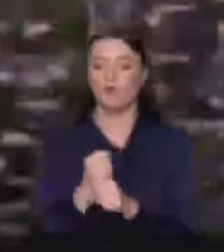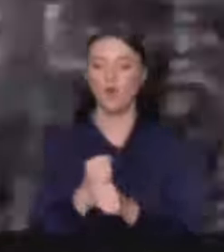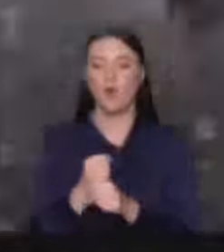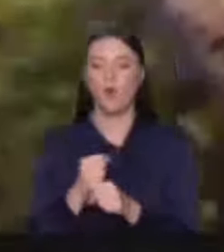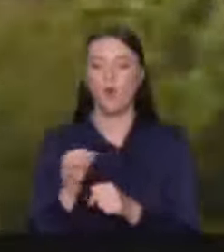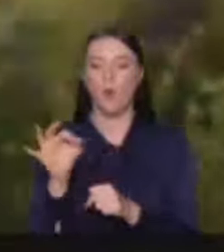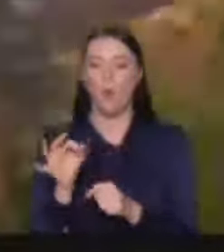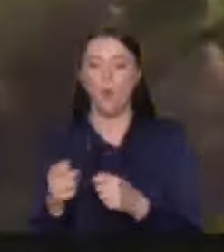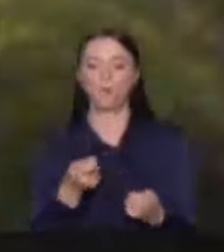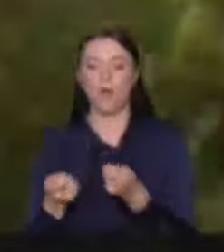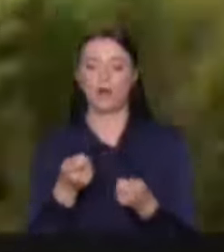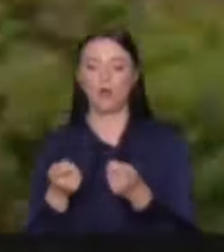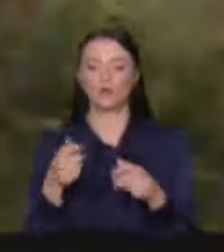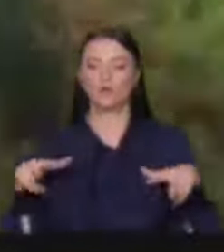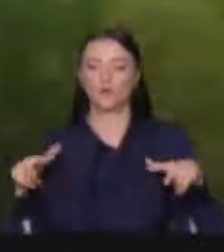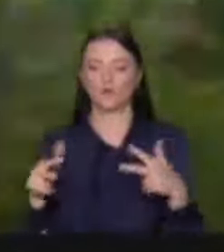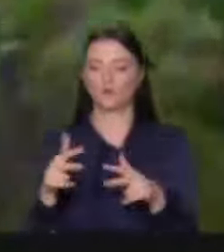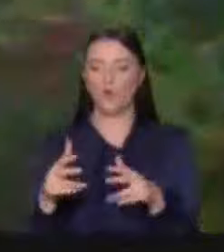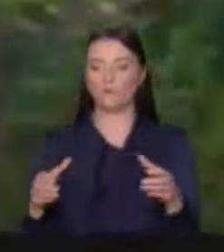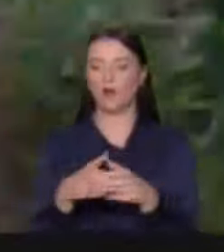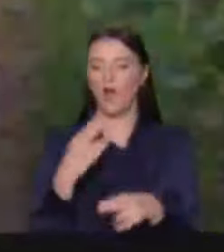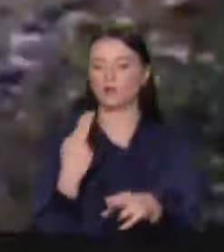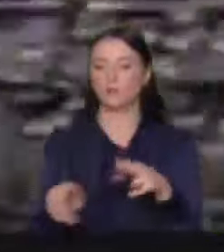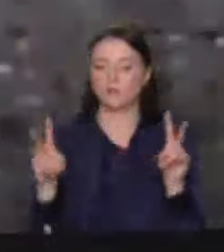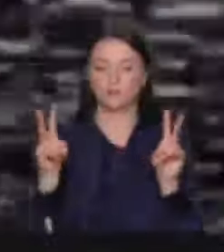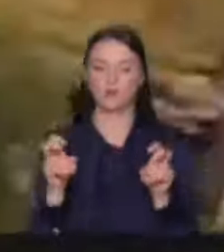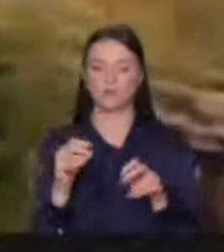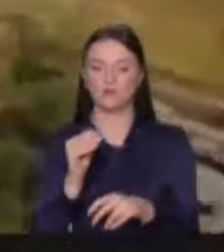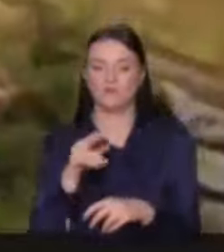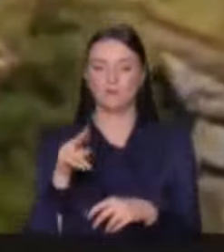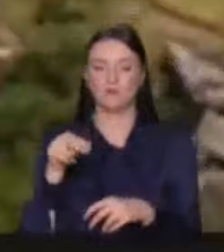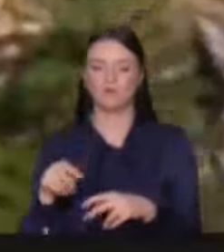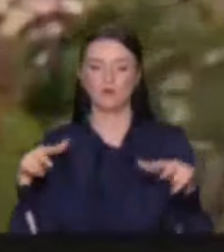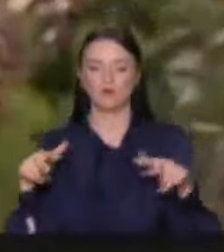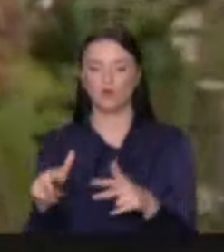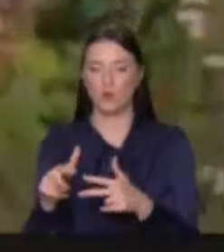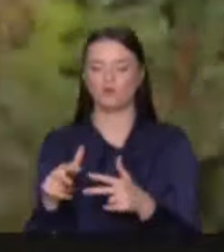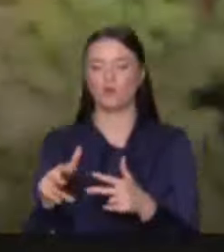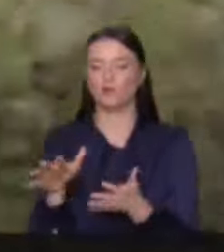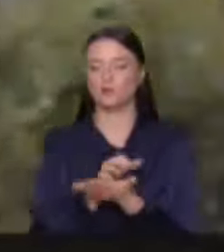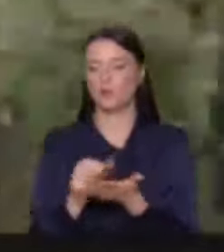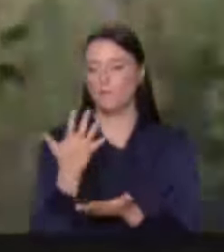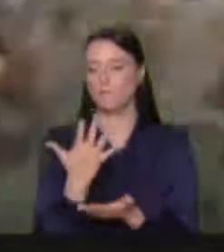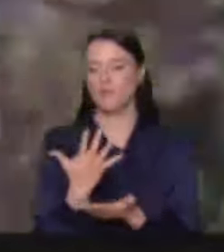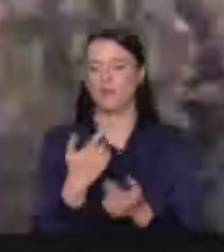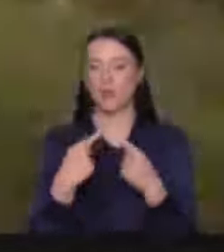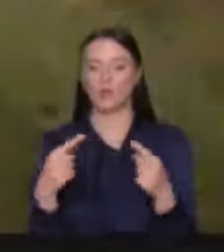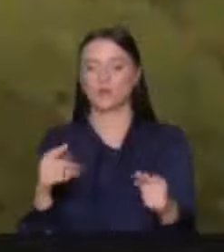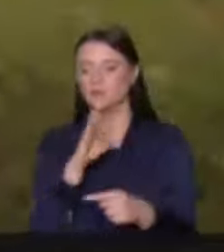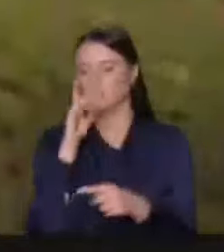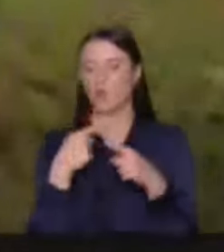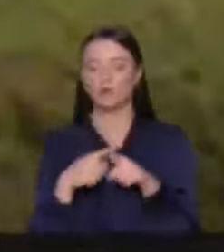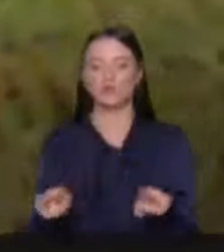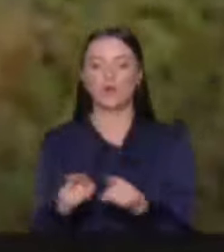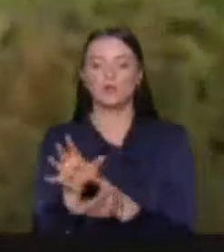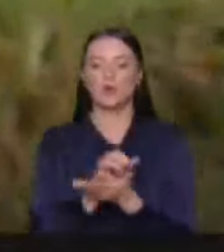дронів бригади «Помста». Прикордонники за допомогою FPV-дронів знищили 5 одиниць ворожої техніки. Також